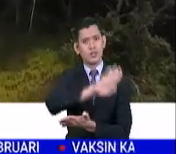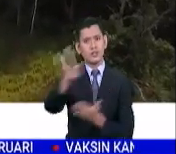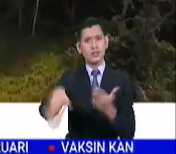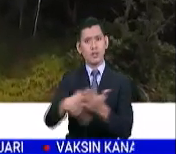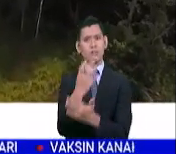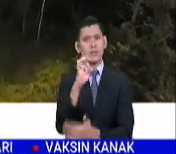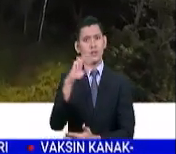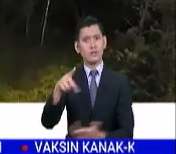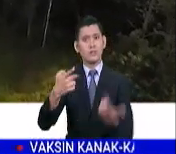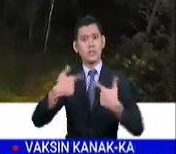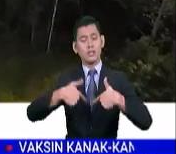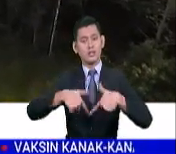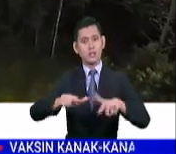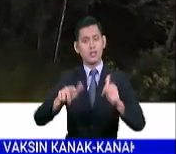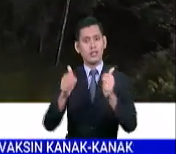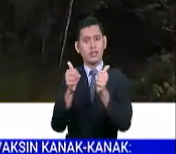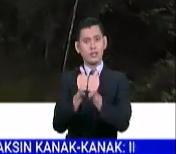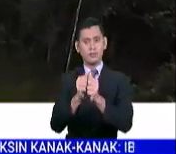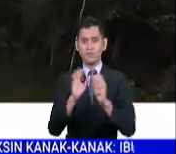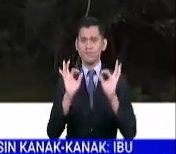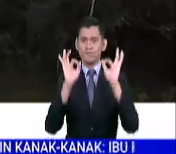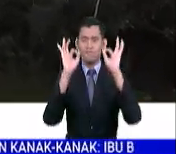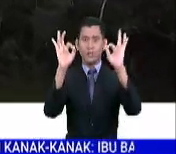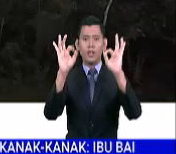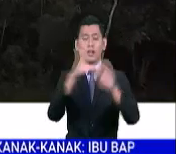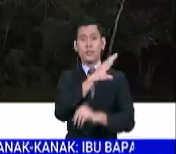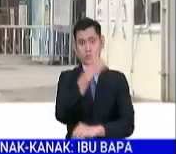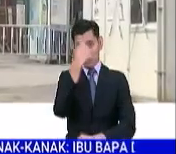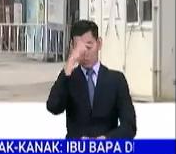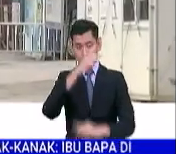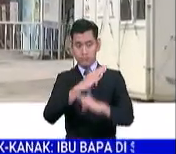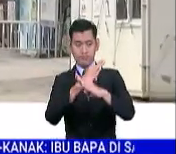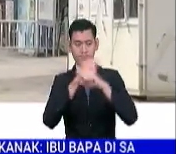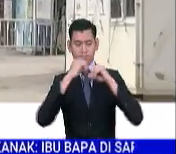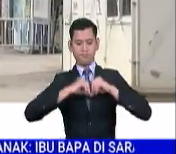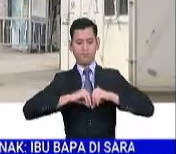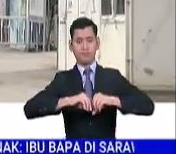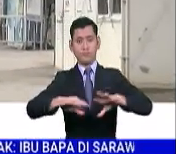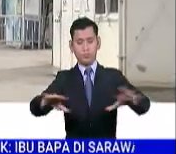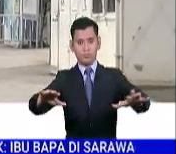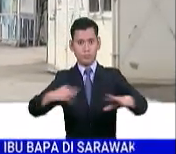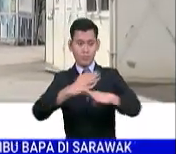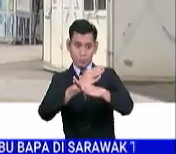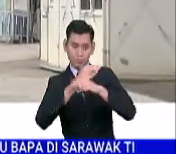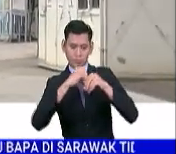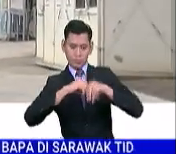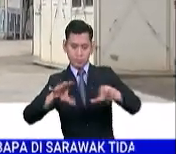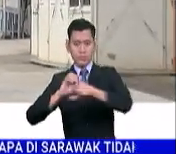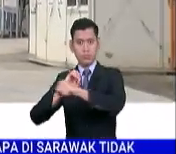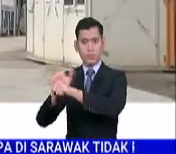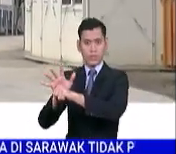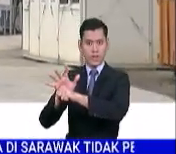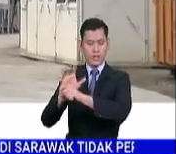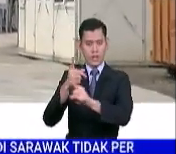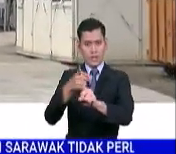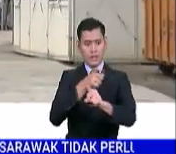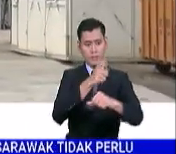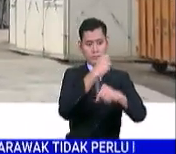SOP berkenaan dilaksanakan secara mapan bagi mencegah penularan COVID-19 dalam kalangan petugas